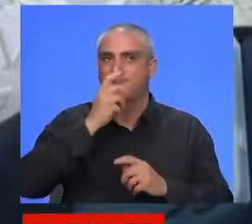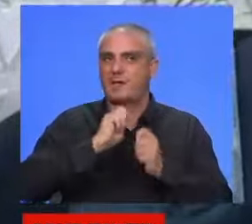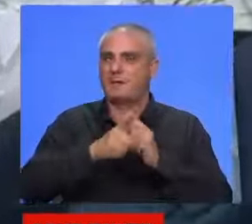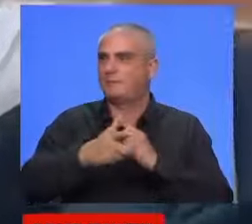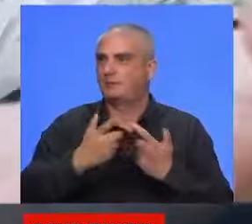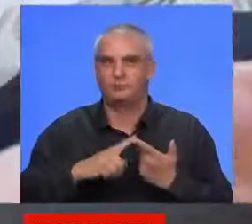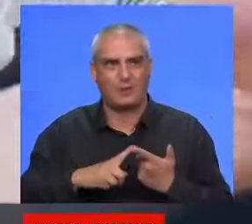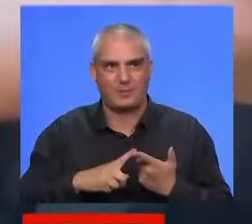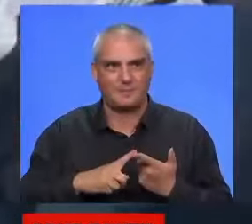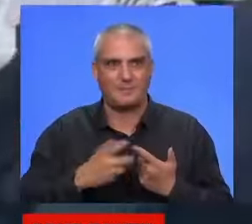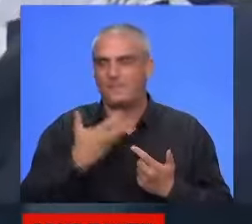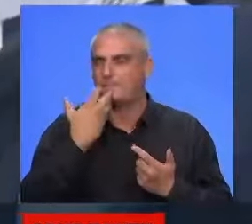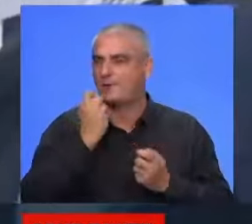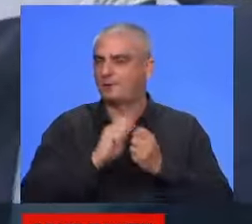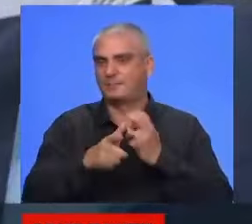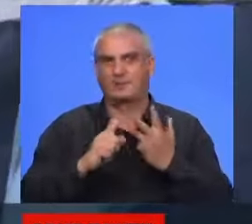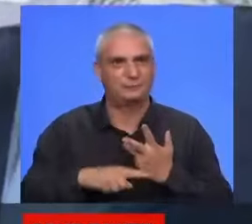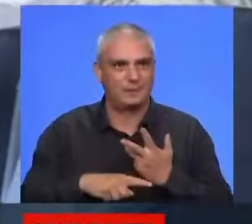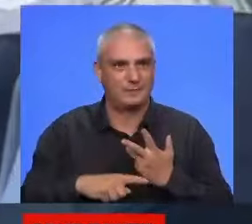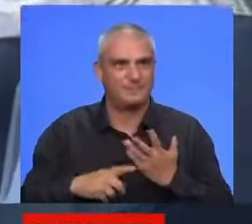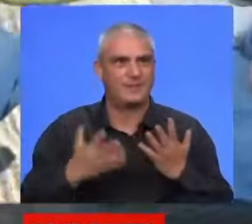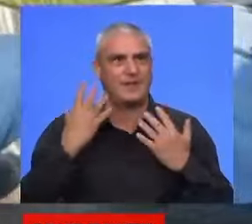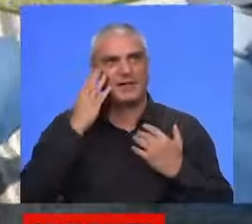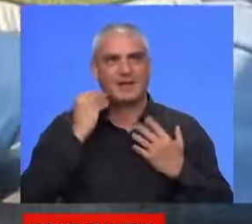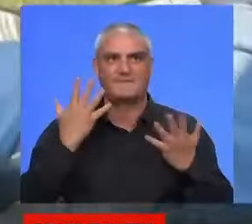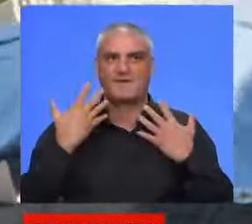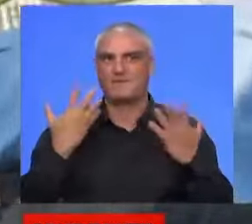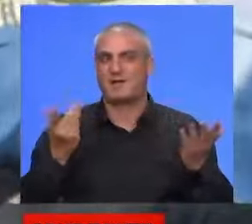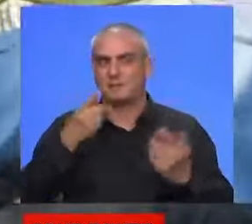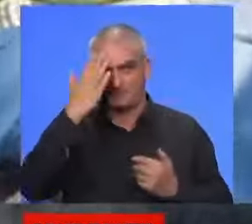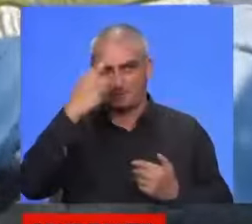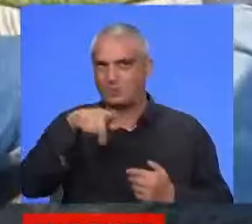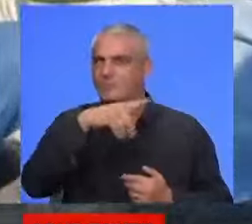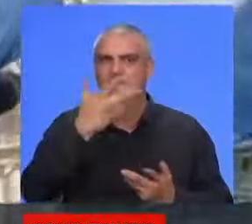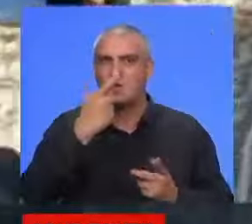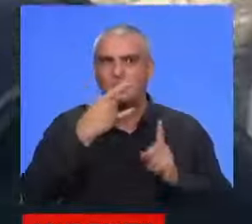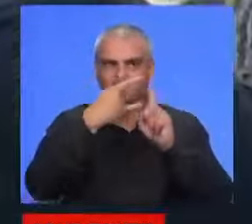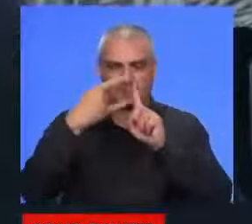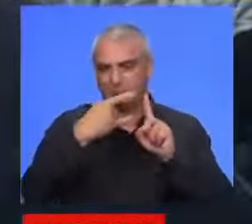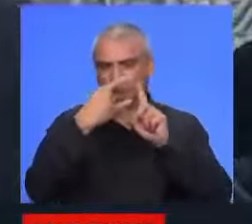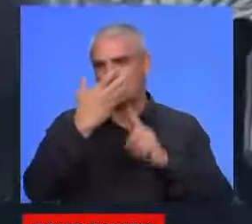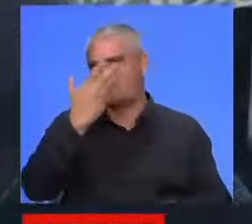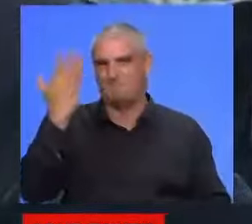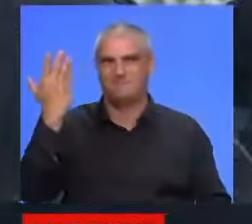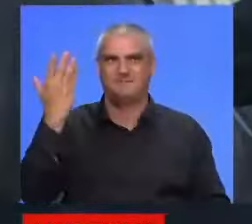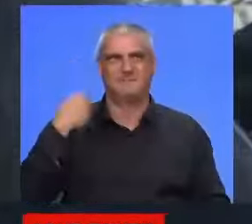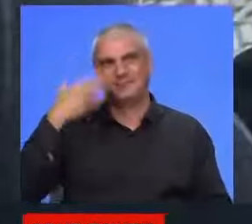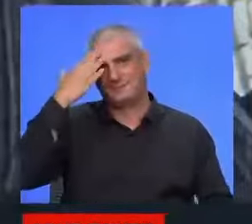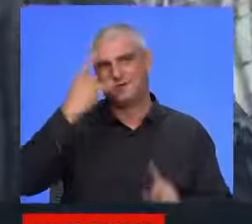בתשלום, פירות בתשלום. אתן מכירות כאילו מאיפה? מהזום, אנחנו מכירות